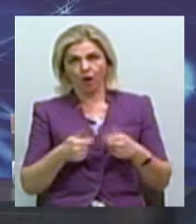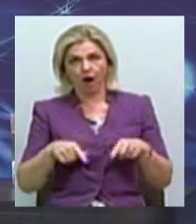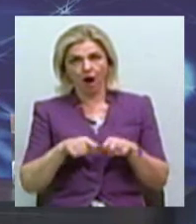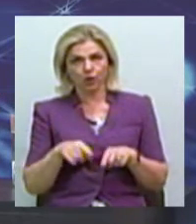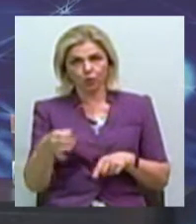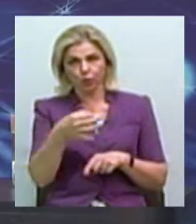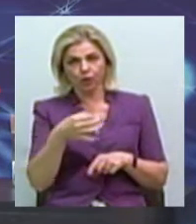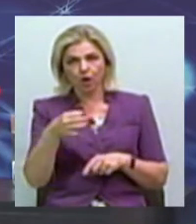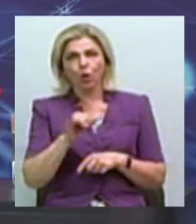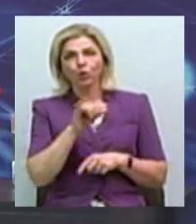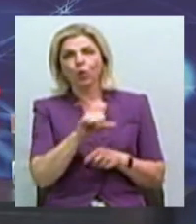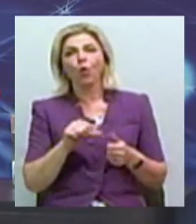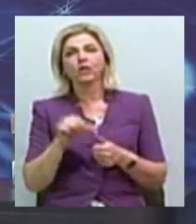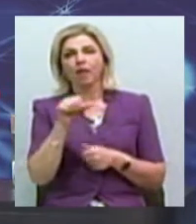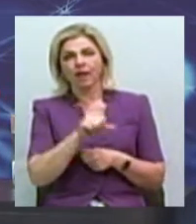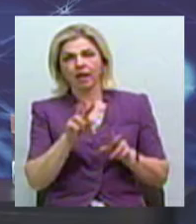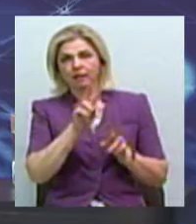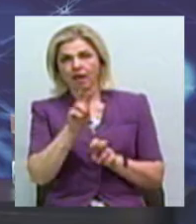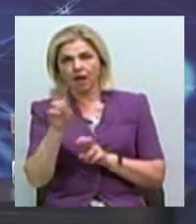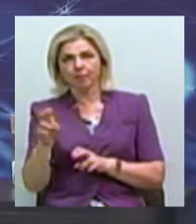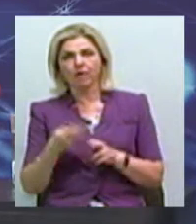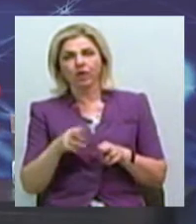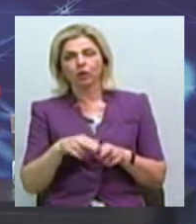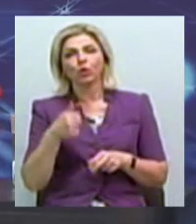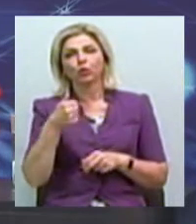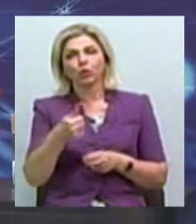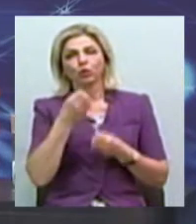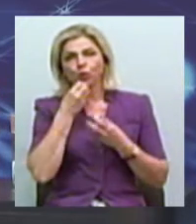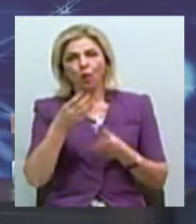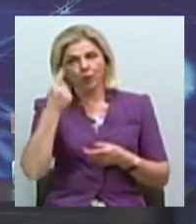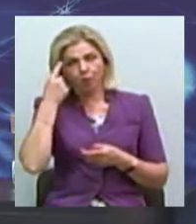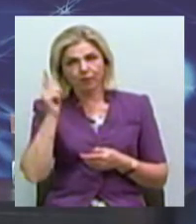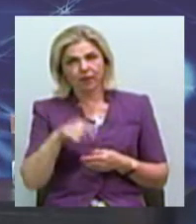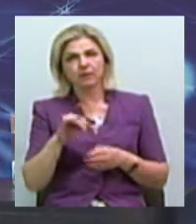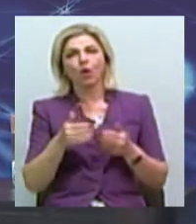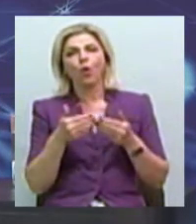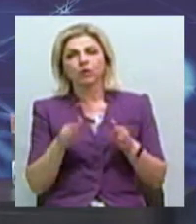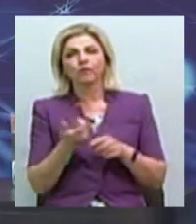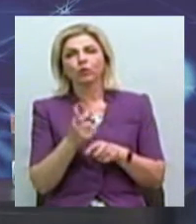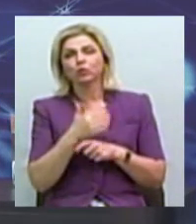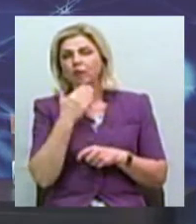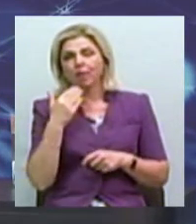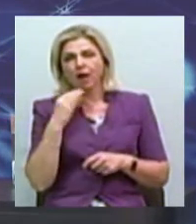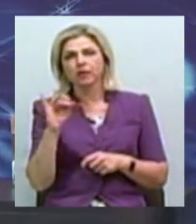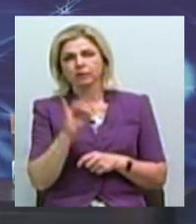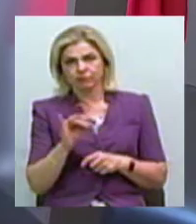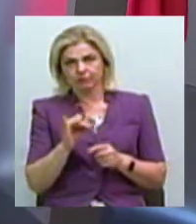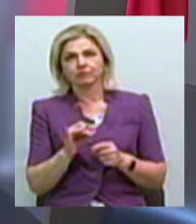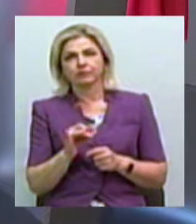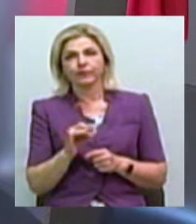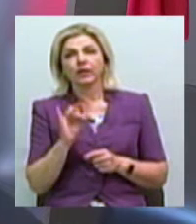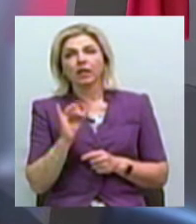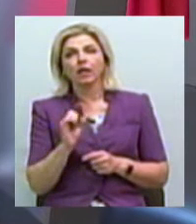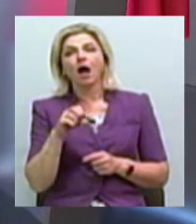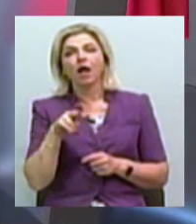окремі теми, в яких він вже добре обізнаний, і він відкриває нам багато цікавих сторінок, але